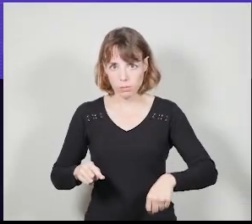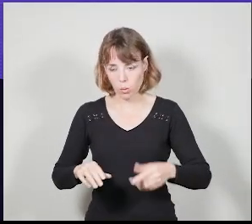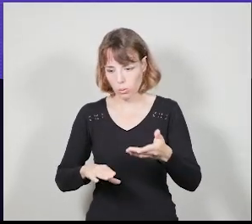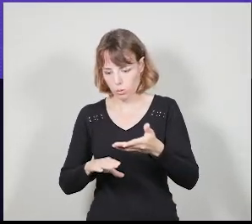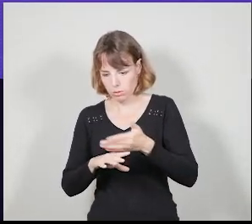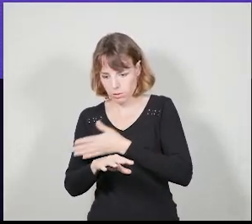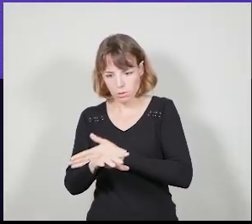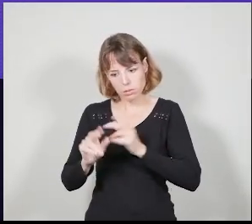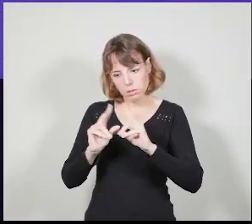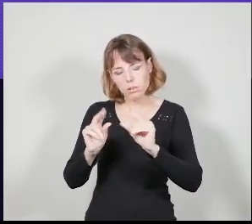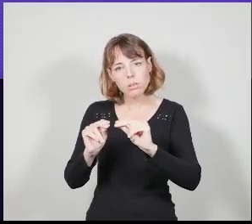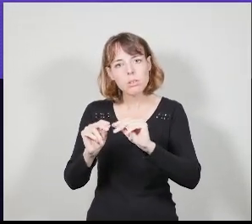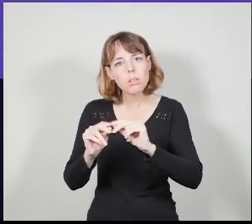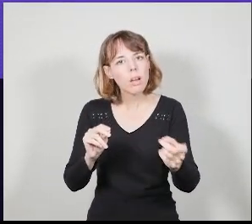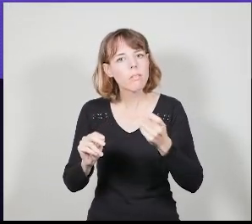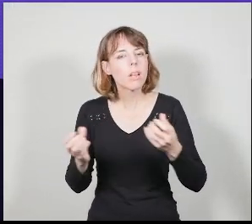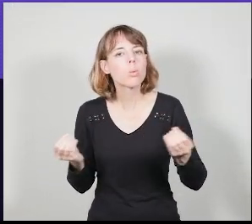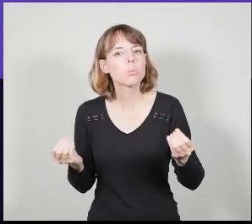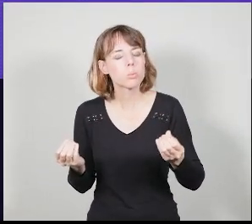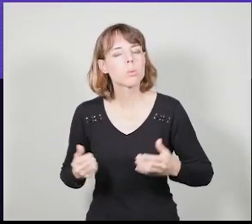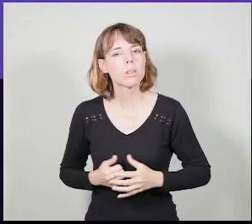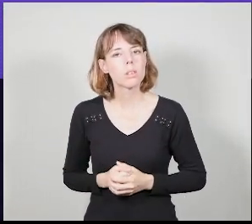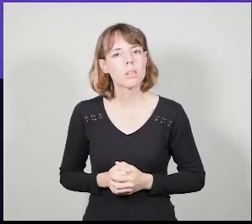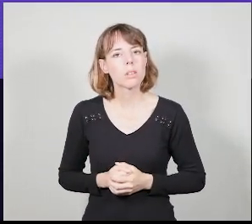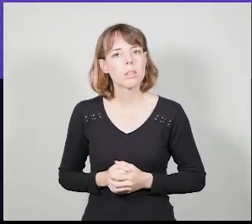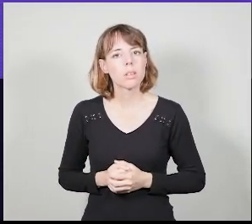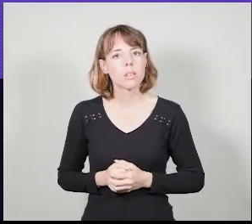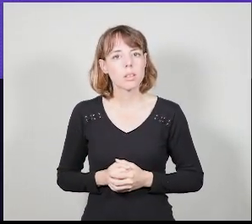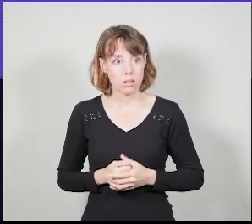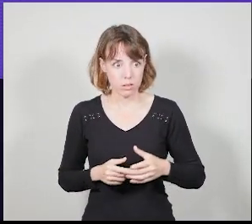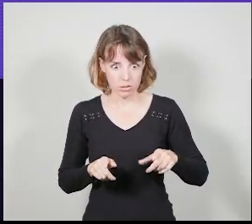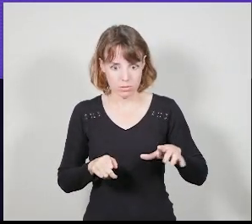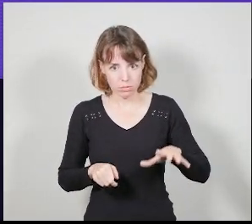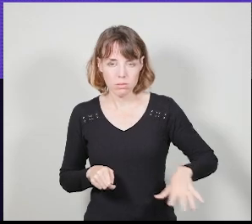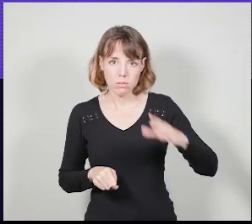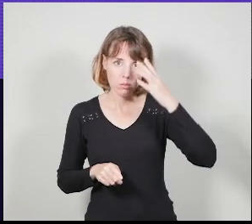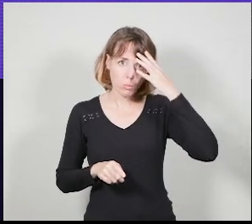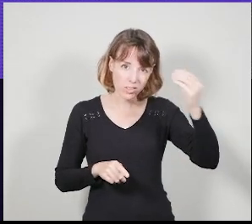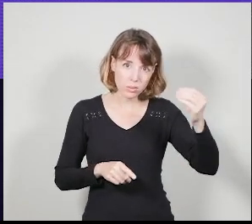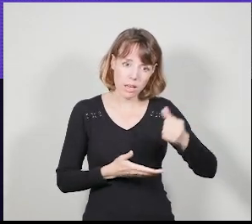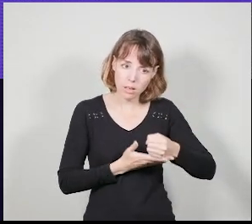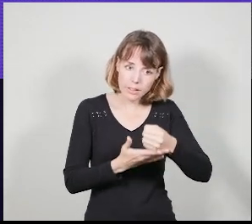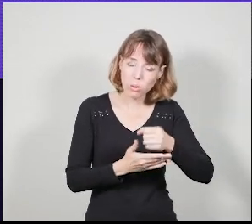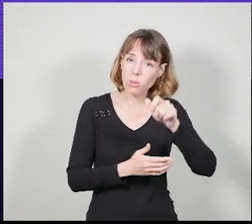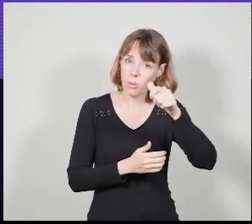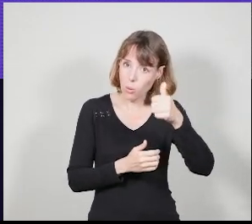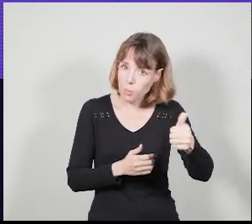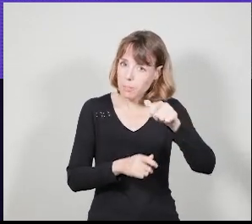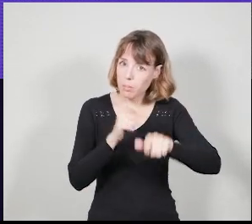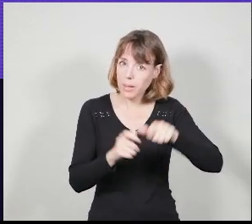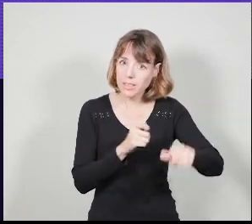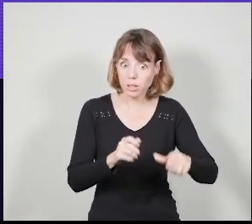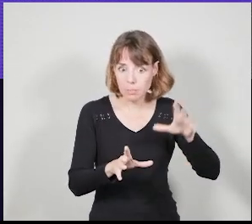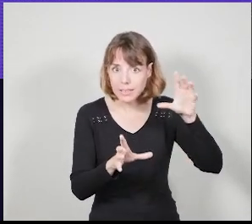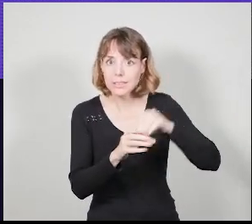mais c'est aussi de faire en sorte que les professionnels, les aidants et les personnes elles-mêmes puissent contribuer aussi à ces changements. Pour ça, il faut